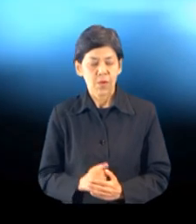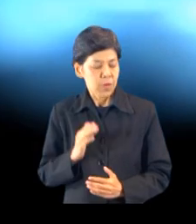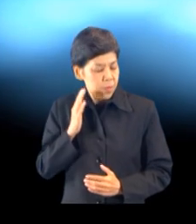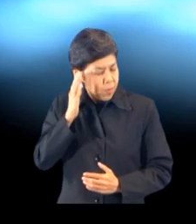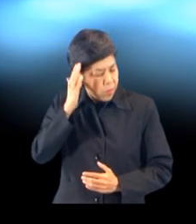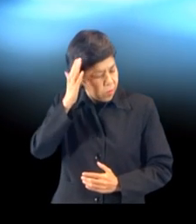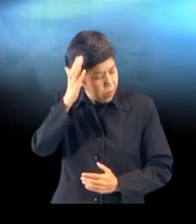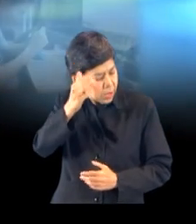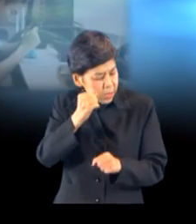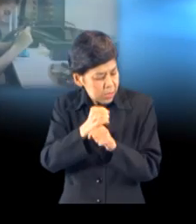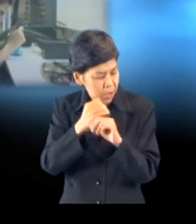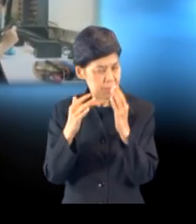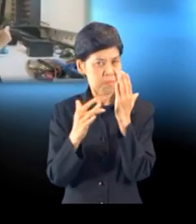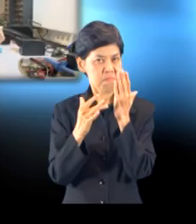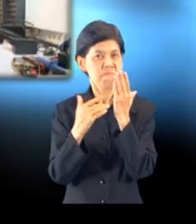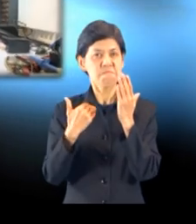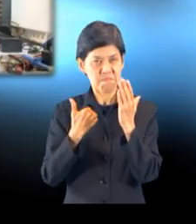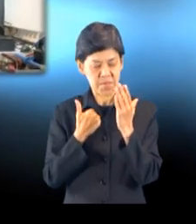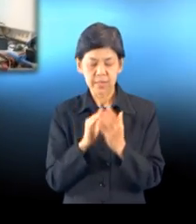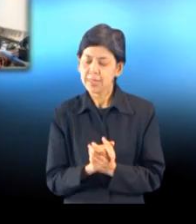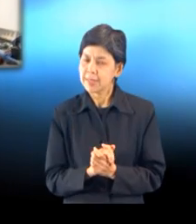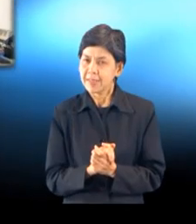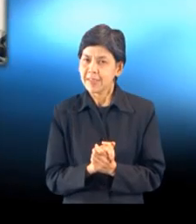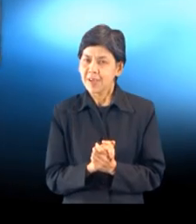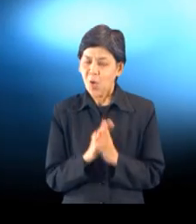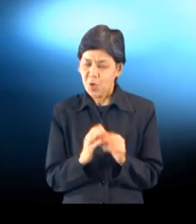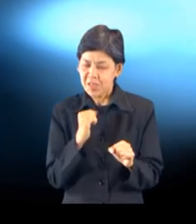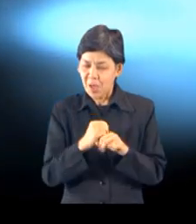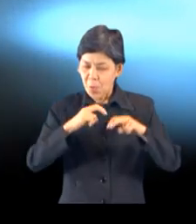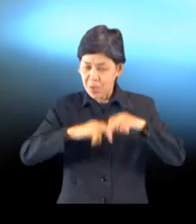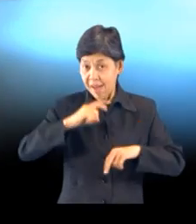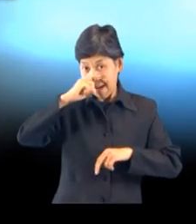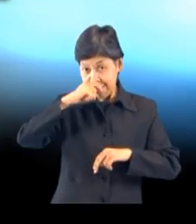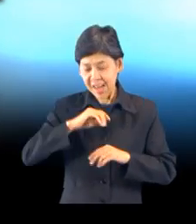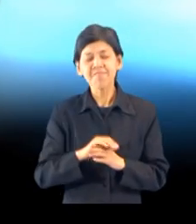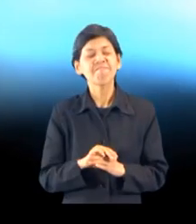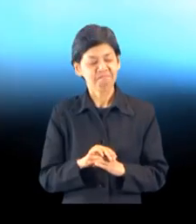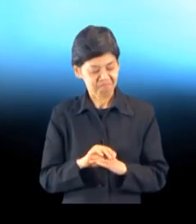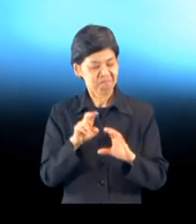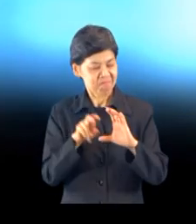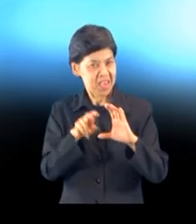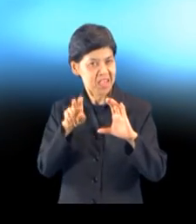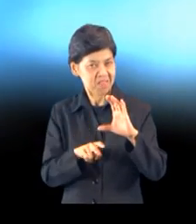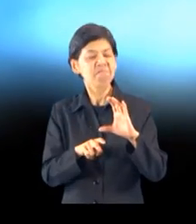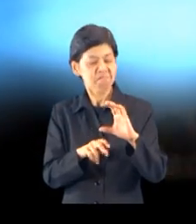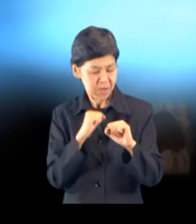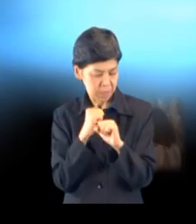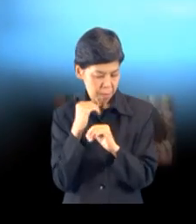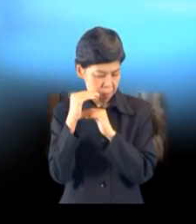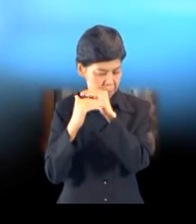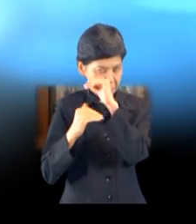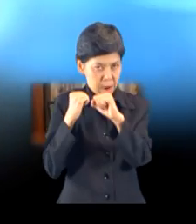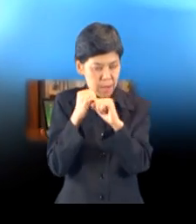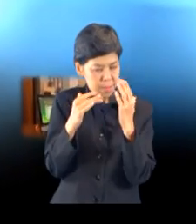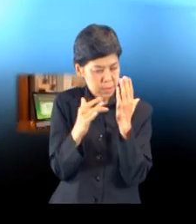โลกอนาคตคือโลกแห่งเทคโนโลยีและด้วยความสามารถของนักวิจัยไทย Nextech จะมุ่งมั่นวิจั